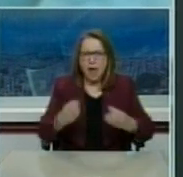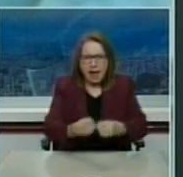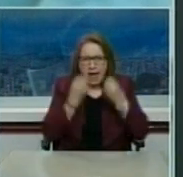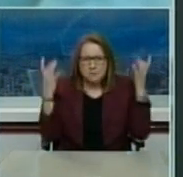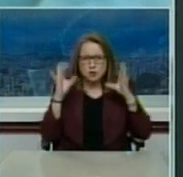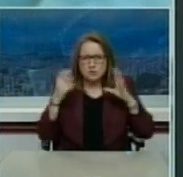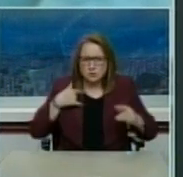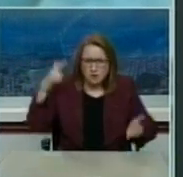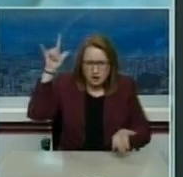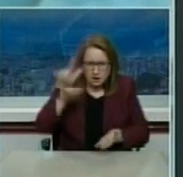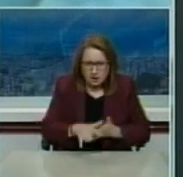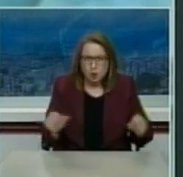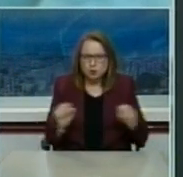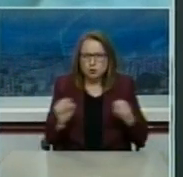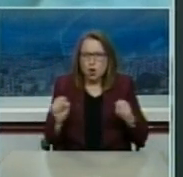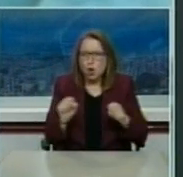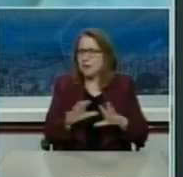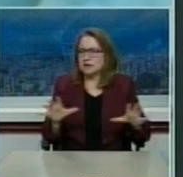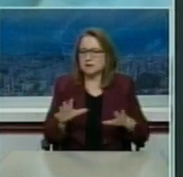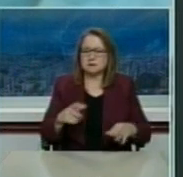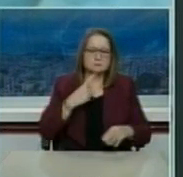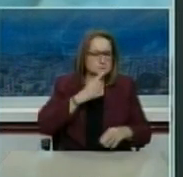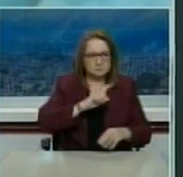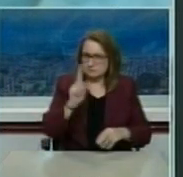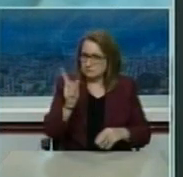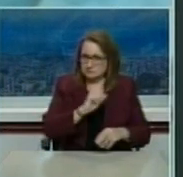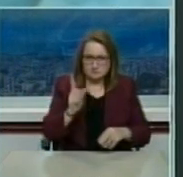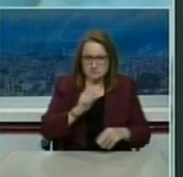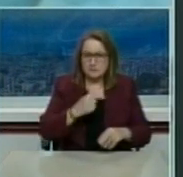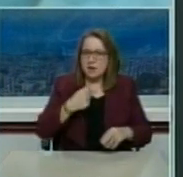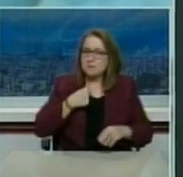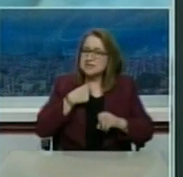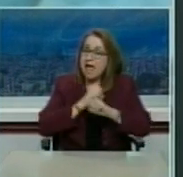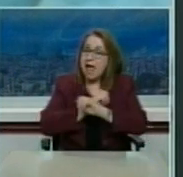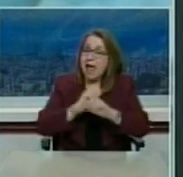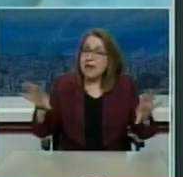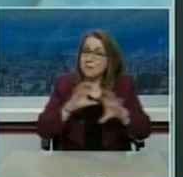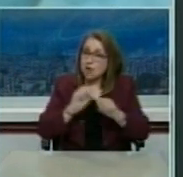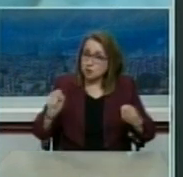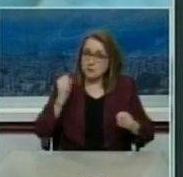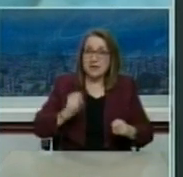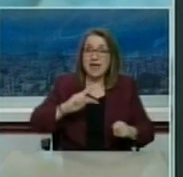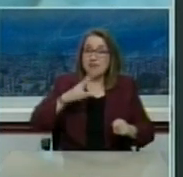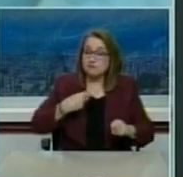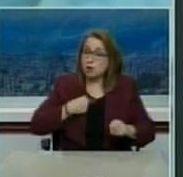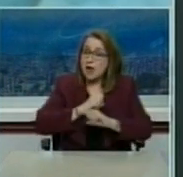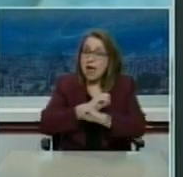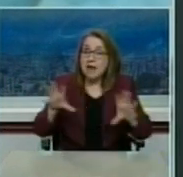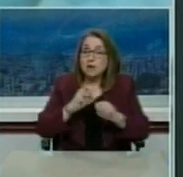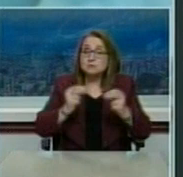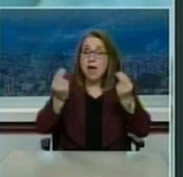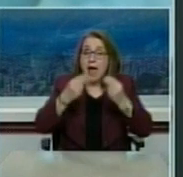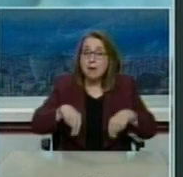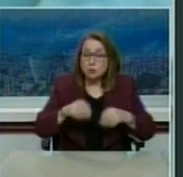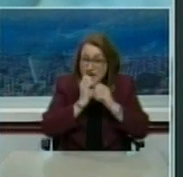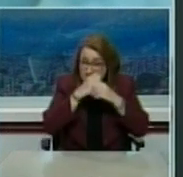όλοι ενημερώθηκαν για τα αποτελέσματά τους από τον εκπρόσωπο του ΕΟΔΗ. Πρώτα οι νοσούντες, οι οποίοι είχαν ενημερωθεί σε πρώτο χρόνο και πριν τη χθεσινή